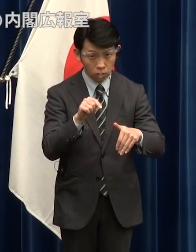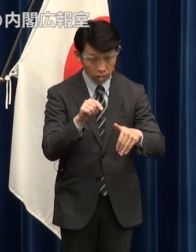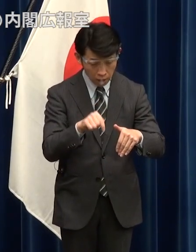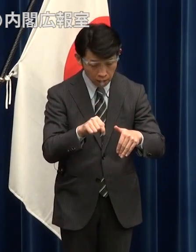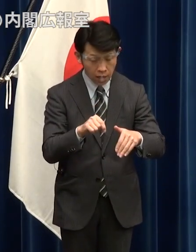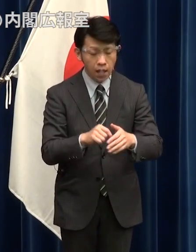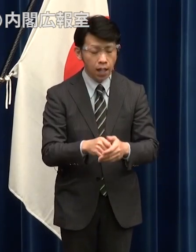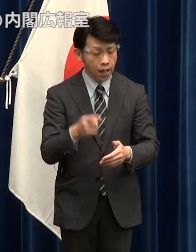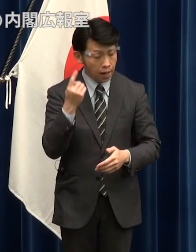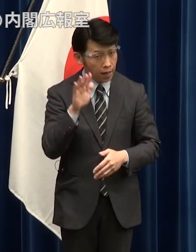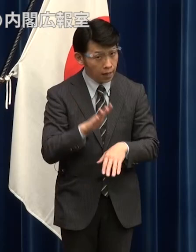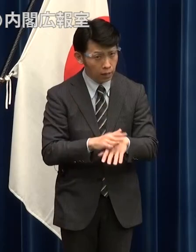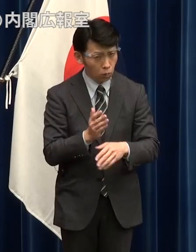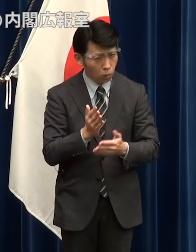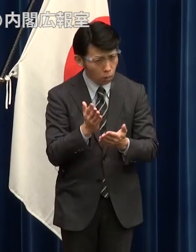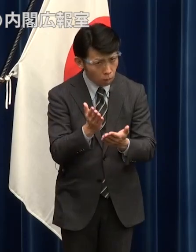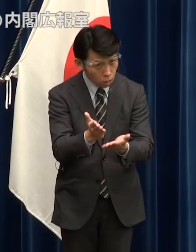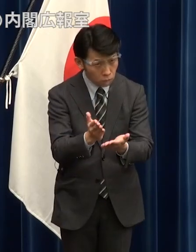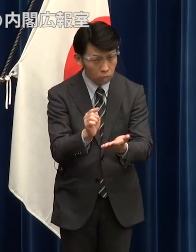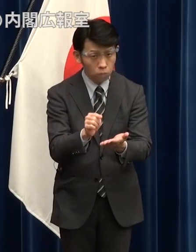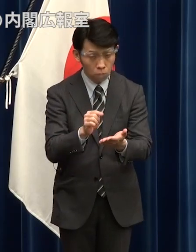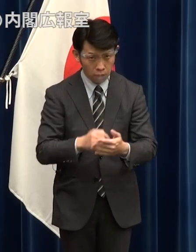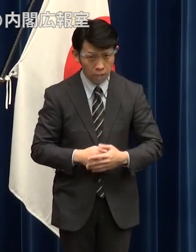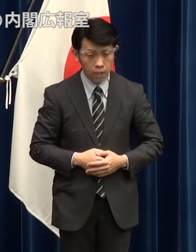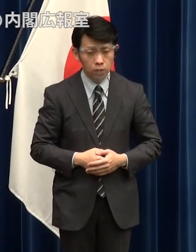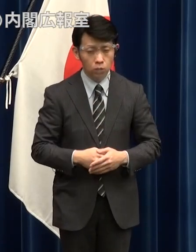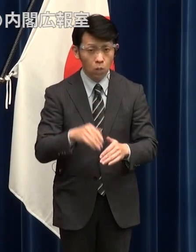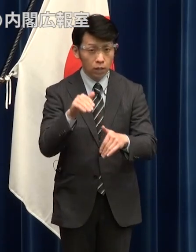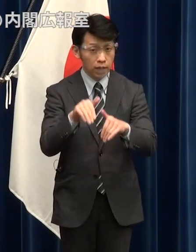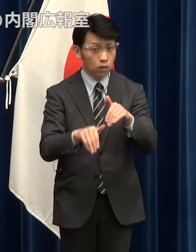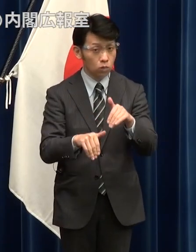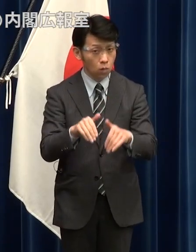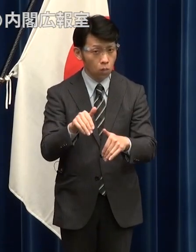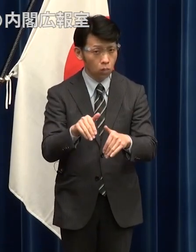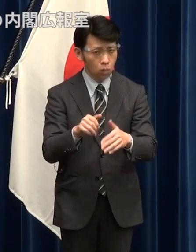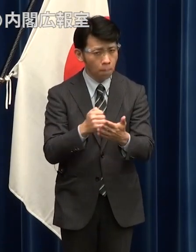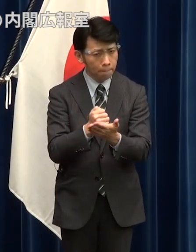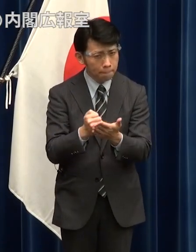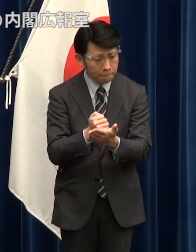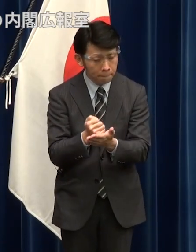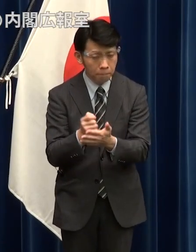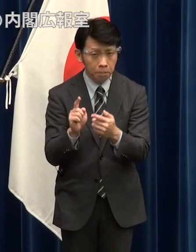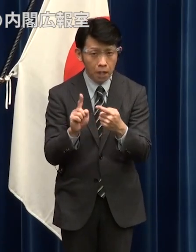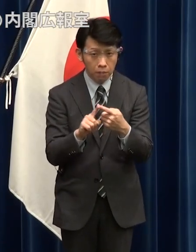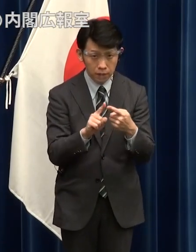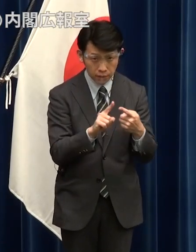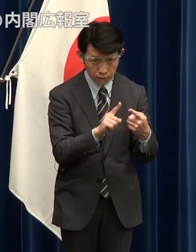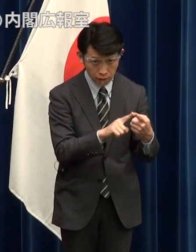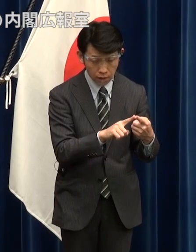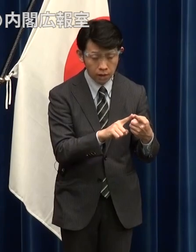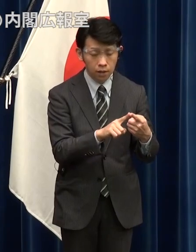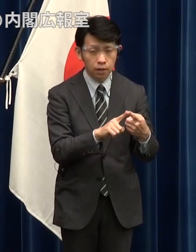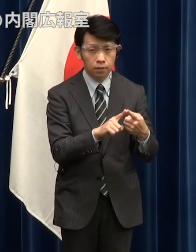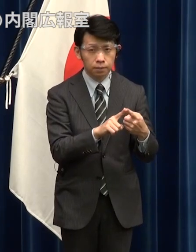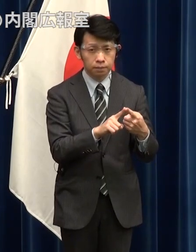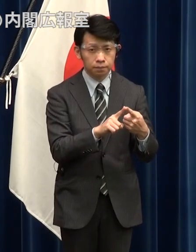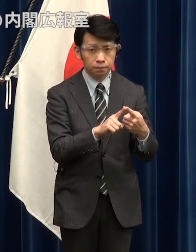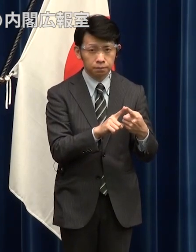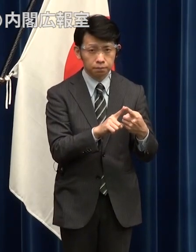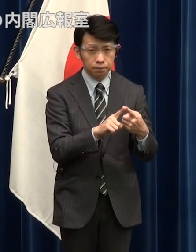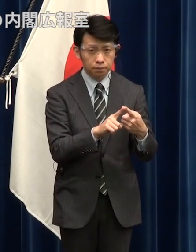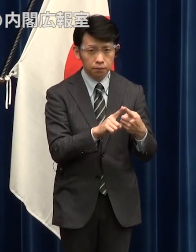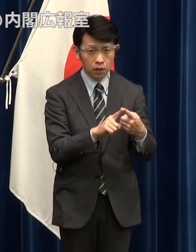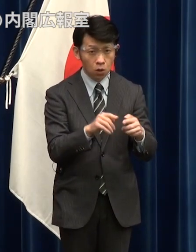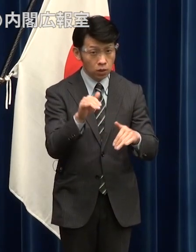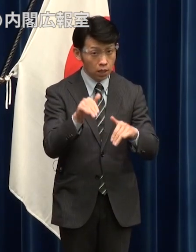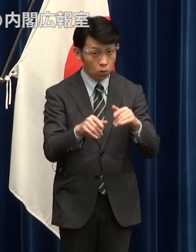問う、これはその選挙の時期等に合わせていろいろこの選挙